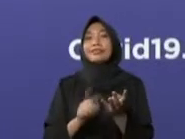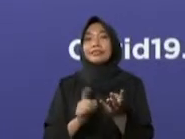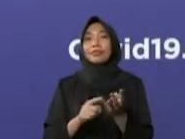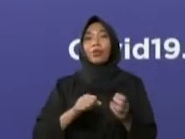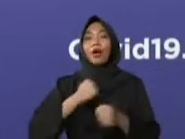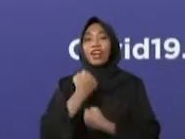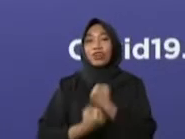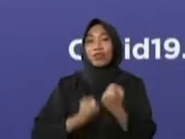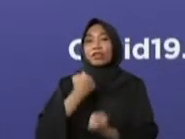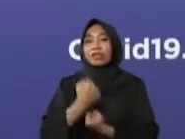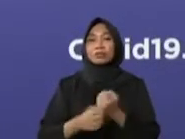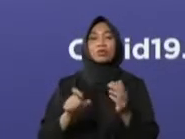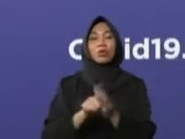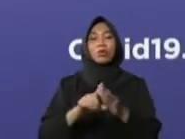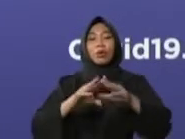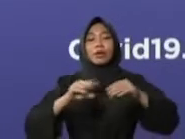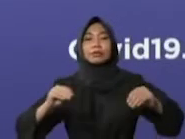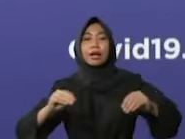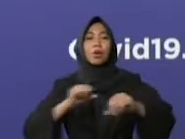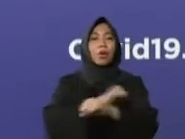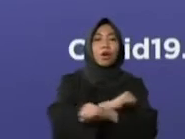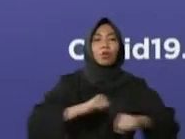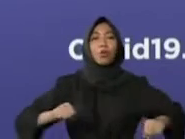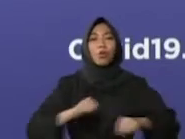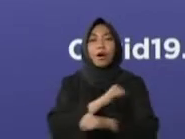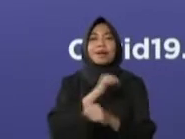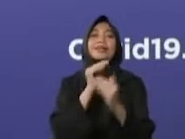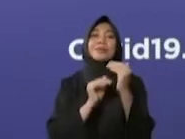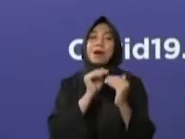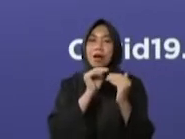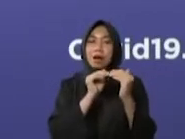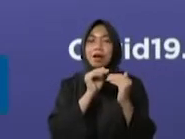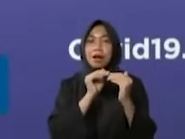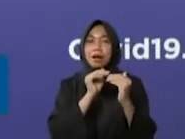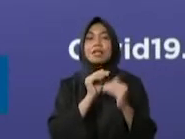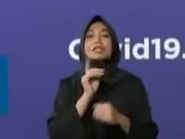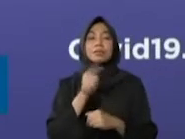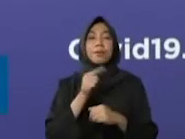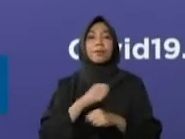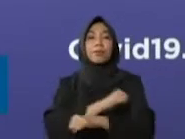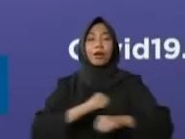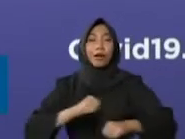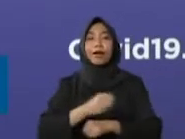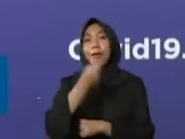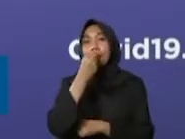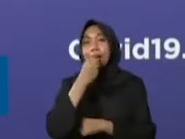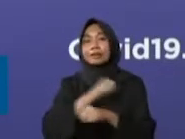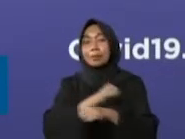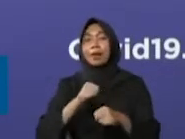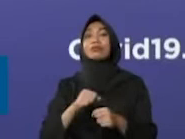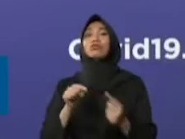baik pekerja maupun berolahraga dengan seimbang karena ini adalah upaya untuk meningkatkan